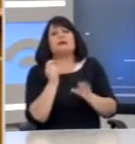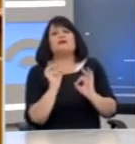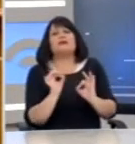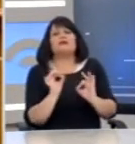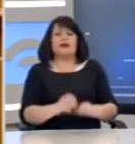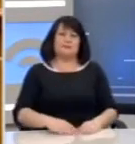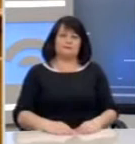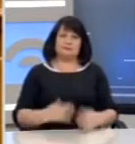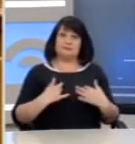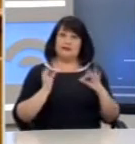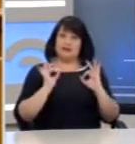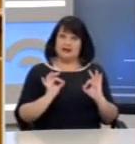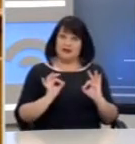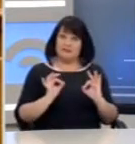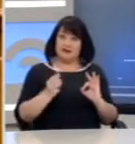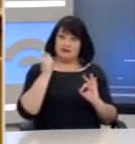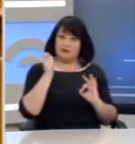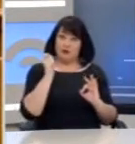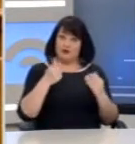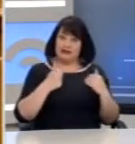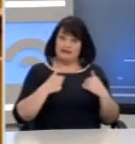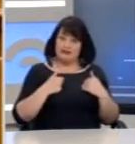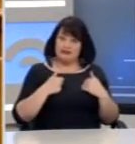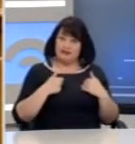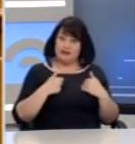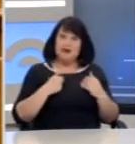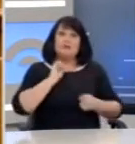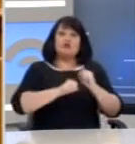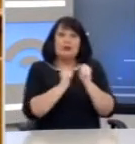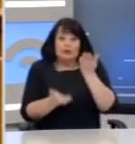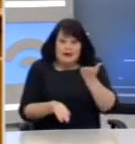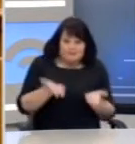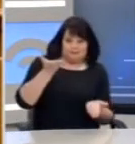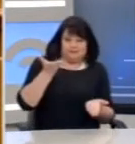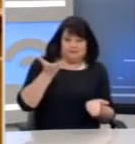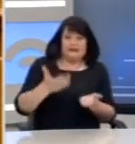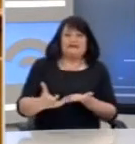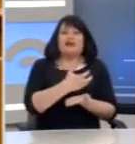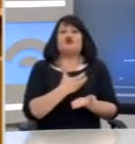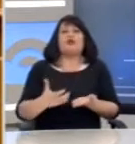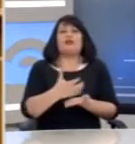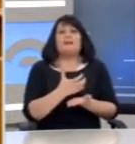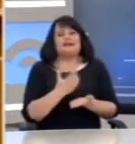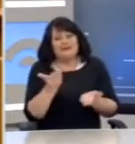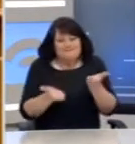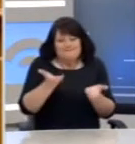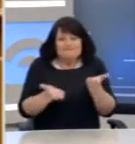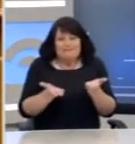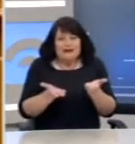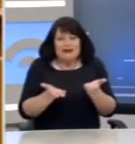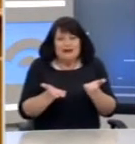δημοσιονομικής σταθερότητας, με ταυτόχρονη άβλυνση των εισοδηματικών ανισοτήτων και στήριξη των